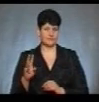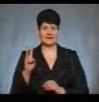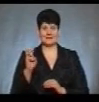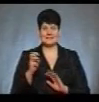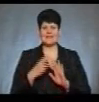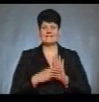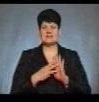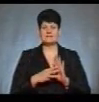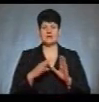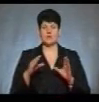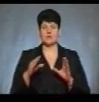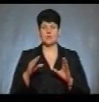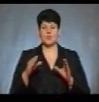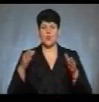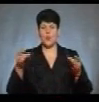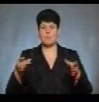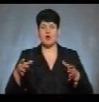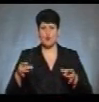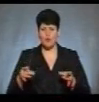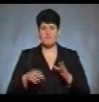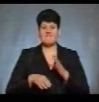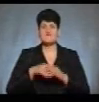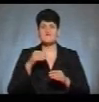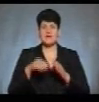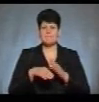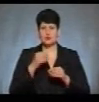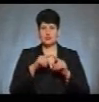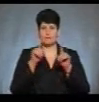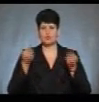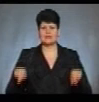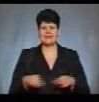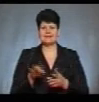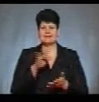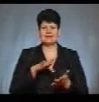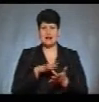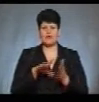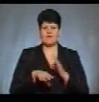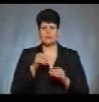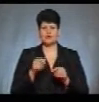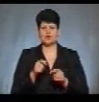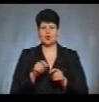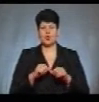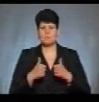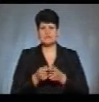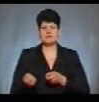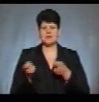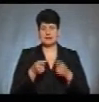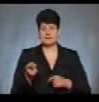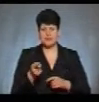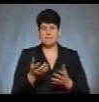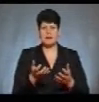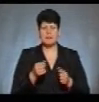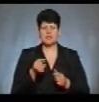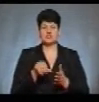380 упаковок виборчих бюлетенів з Центральної виборчої комісії привезли до Тернополя. Приймали їх